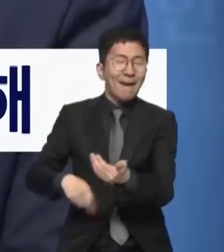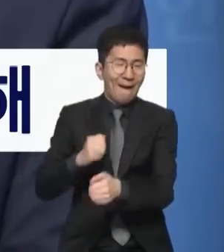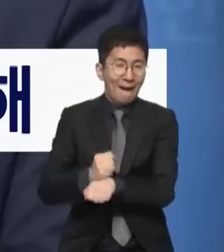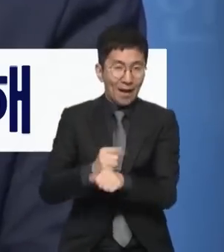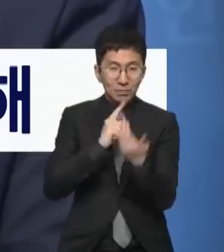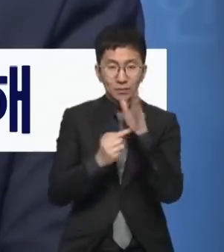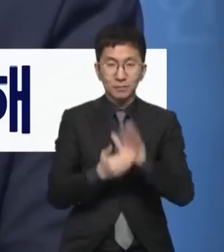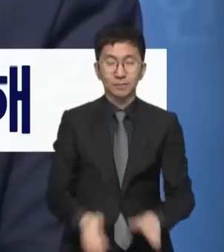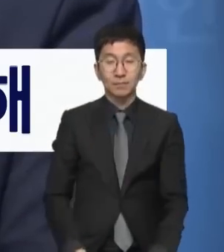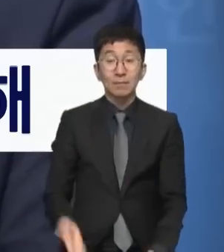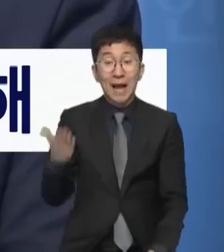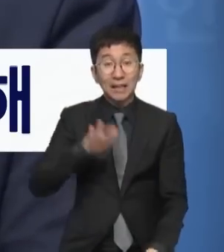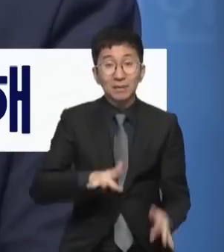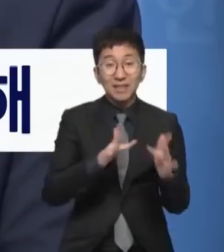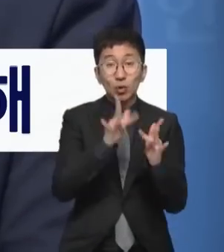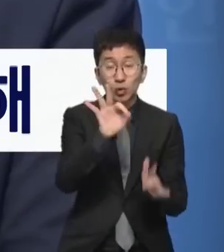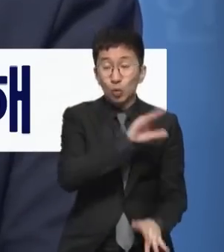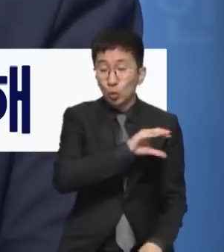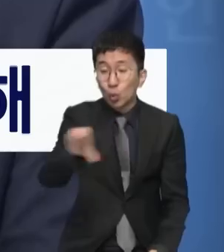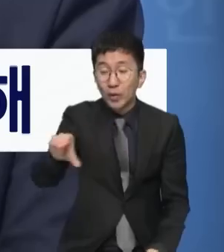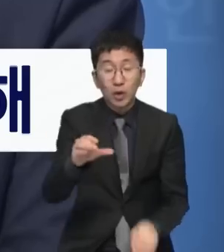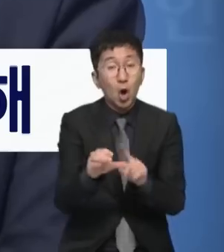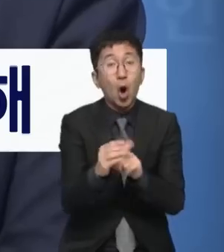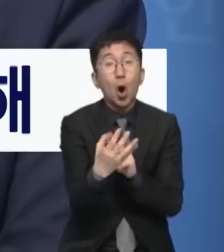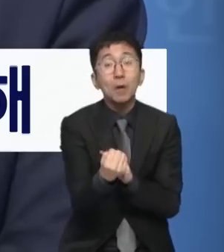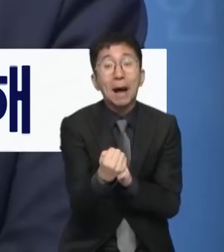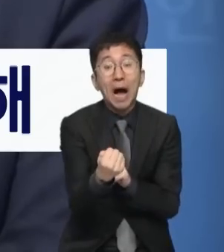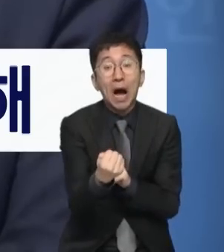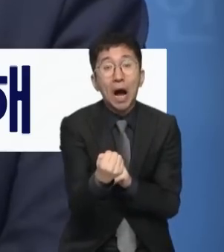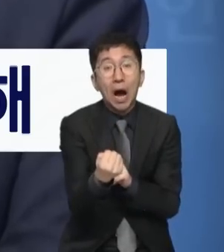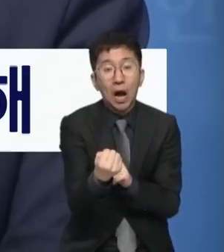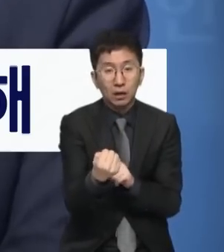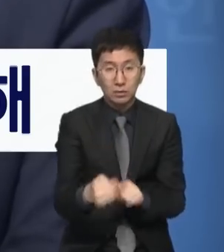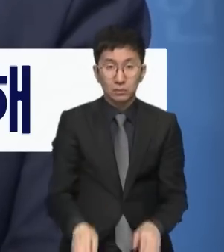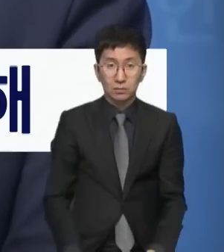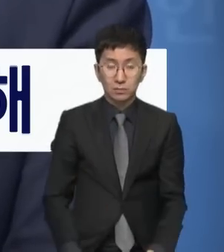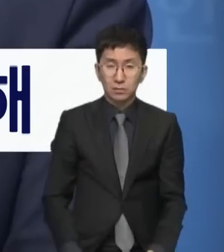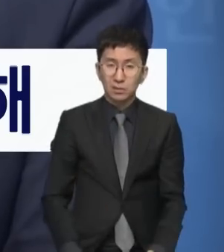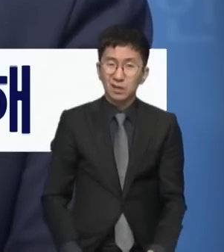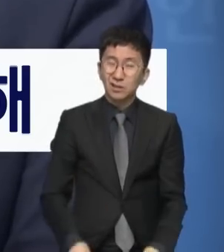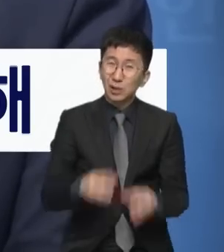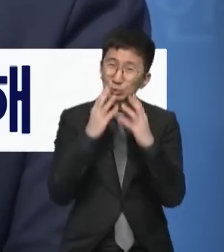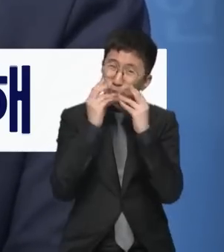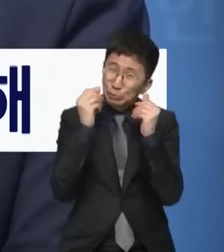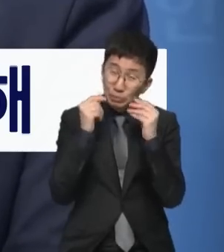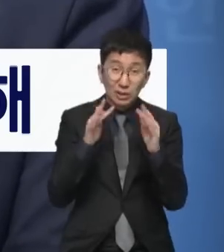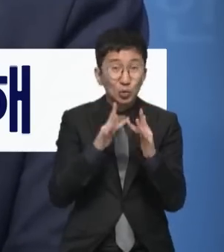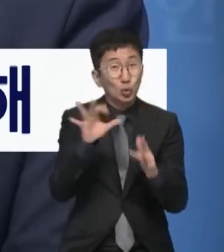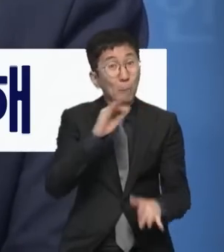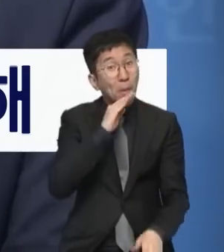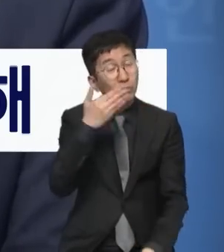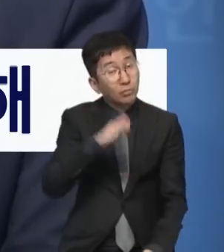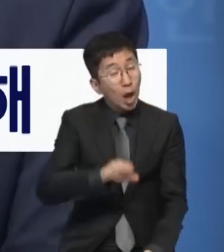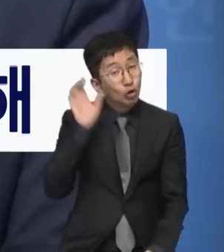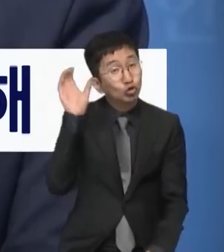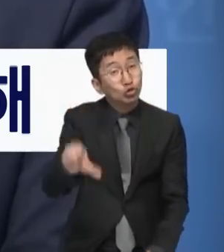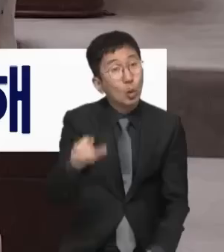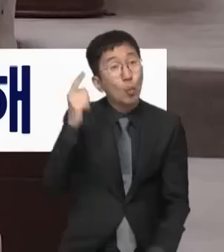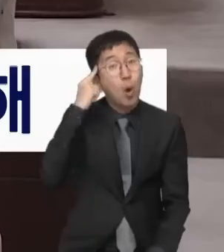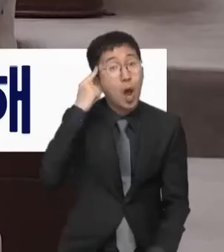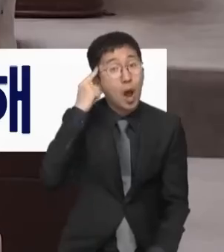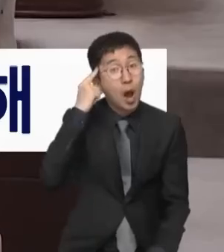투자한 위믹스 코인의 규모가 어느 정도인지 1원대에 불과해 이른바 잡코인으로 분류됐던 코인에 어떻게 투자할 수